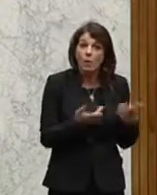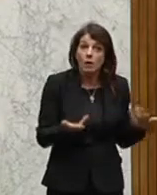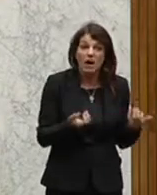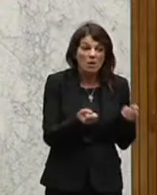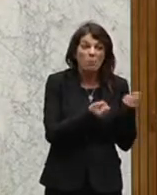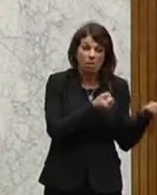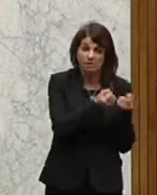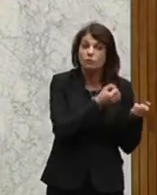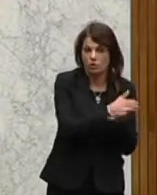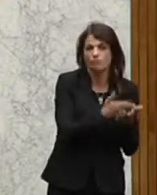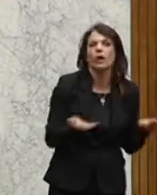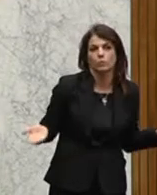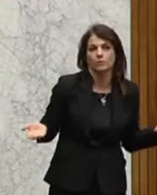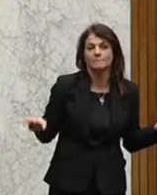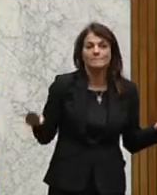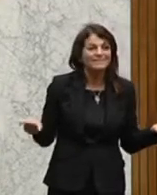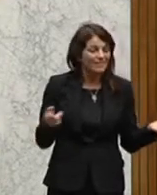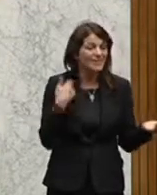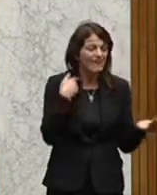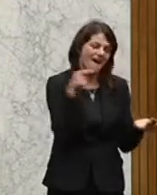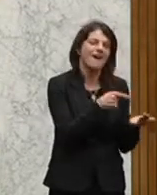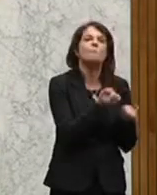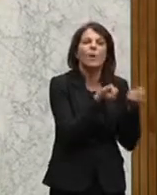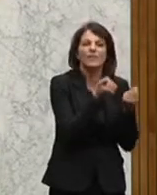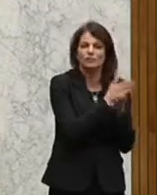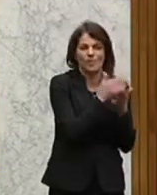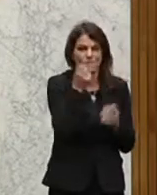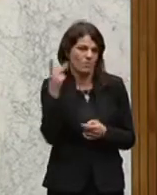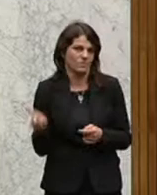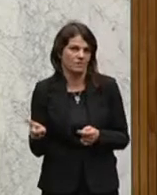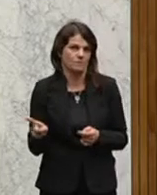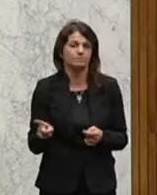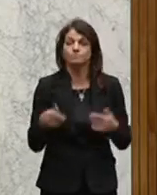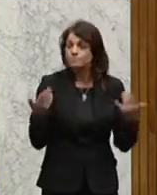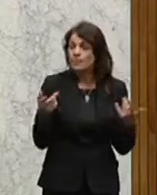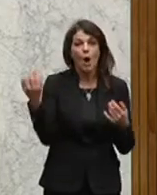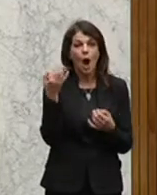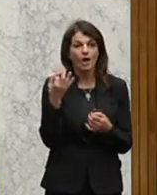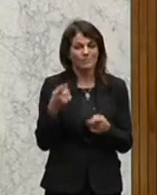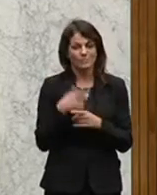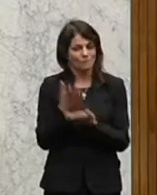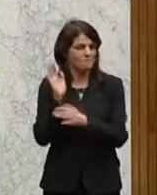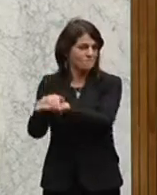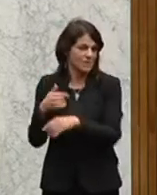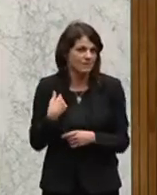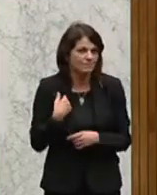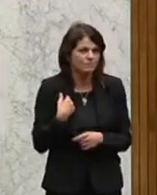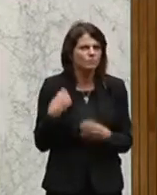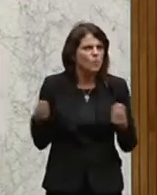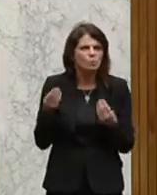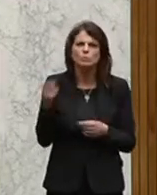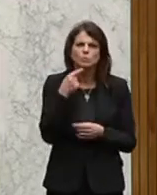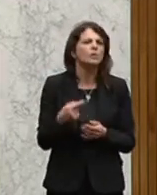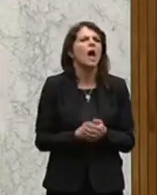eben politische Entscheidungen. Und das war genauso eine politische Entscheidung. Und Sie haben sich ja heute schon entlarvt, weil Sie gesagt